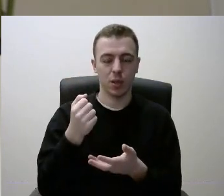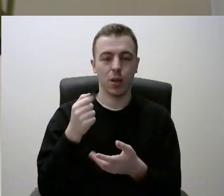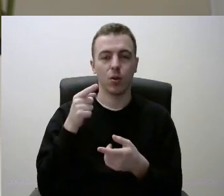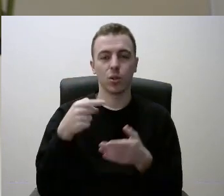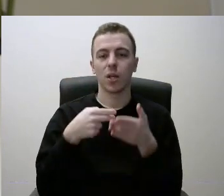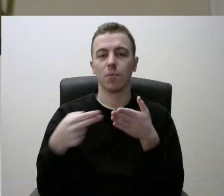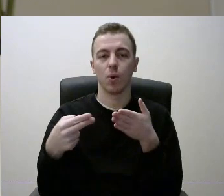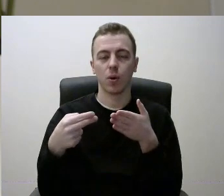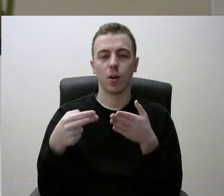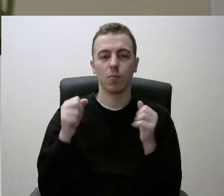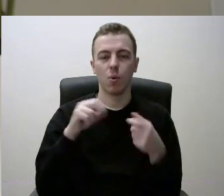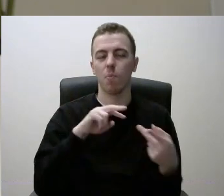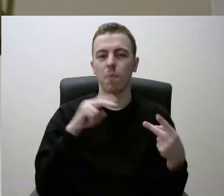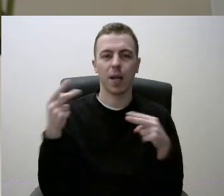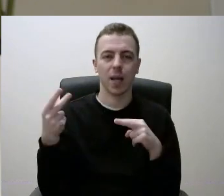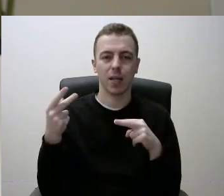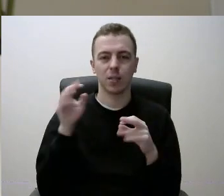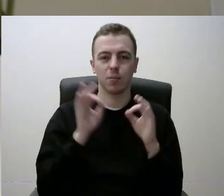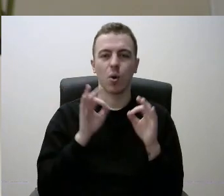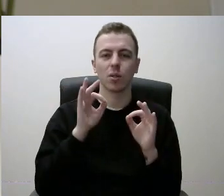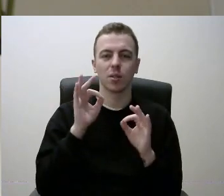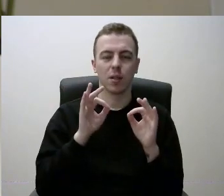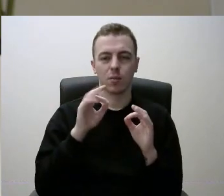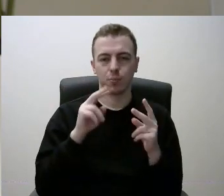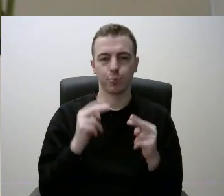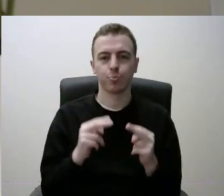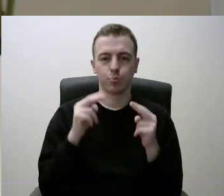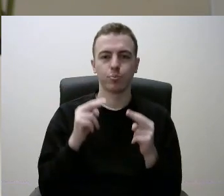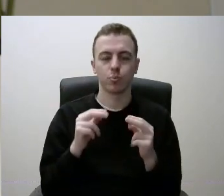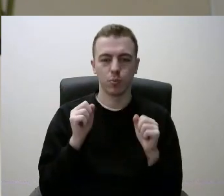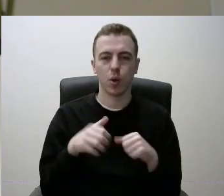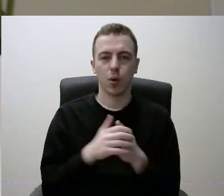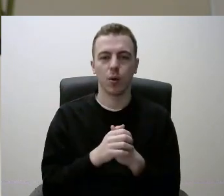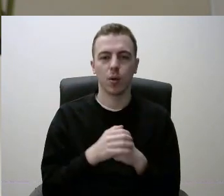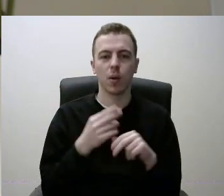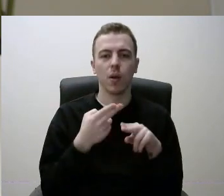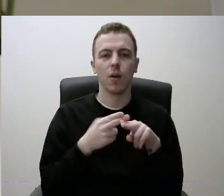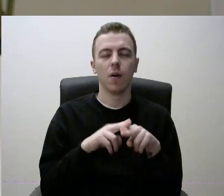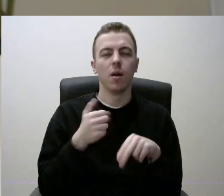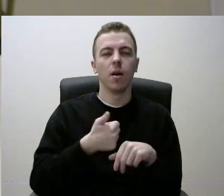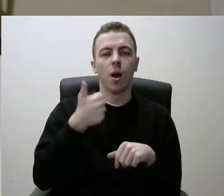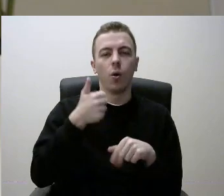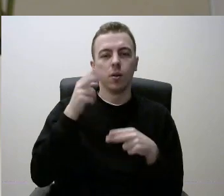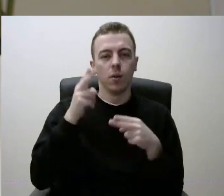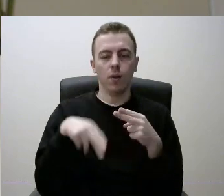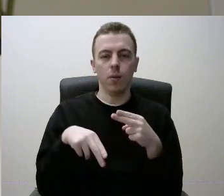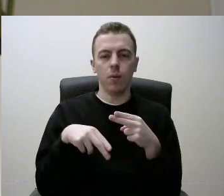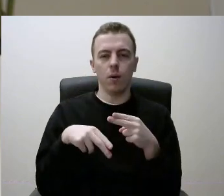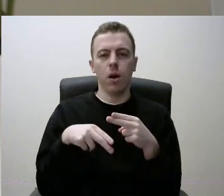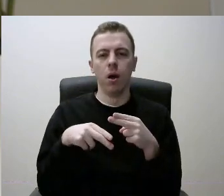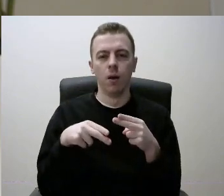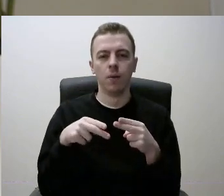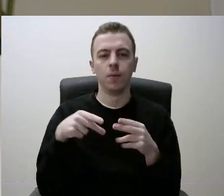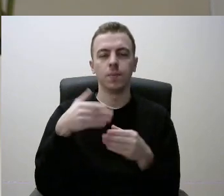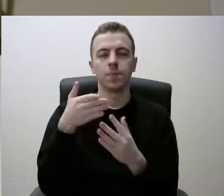jinai gali pakeisti procentų santykį. Aš manyčiau, kad galbūt vienas iš geriausių sprendimų būtų dalis nuo